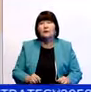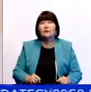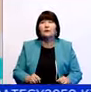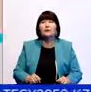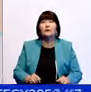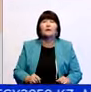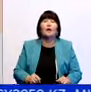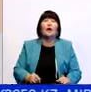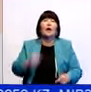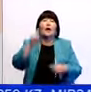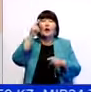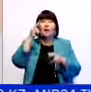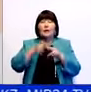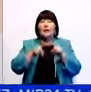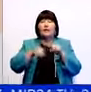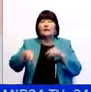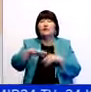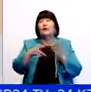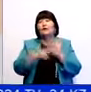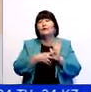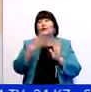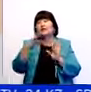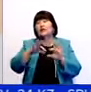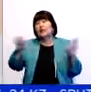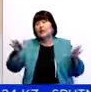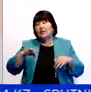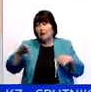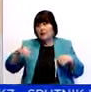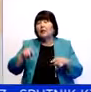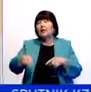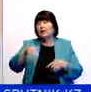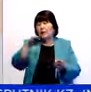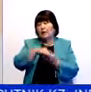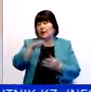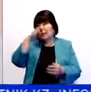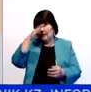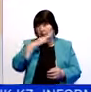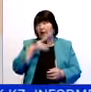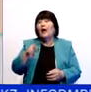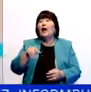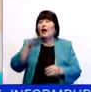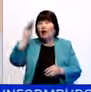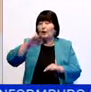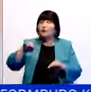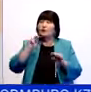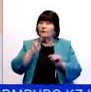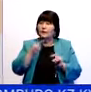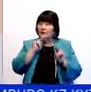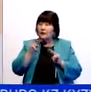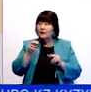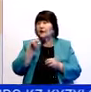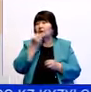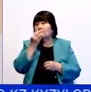братская могила 8 на 4 метра там похоронен и мой отец местные школьники ухаживают за могилы посадили вокруг цветы